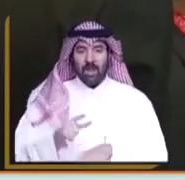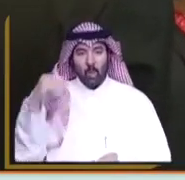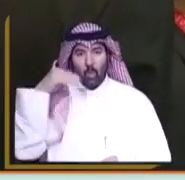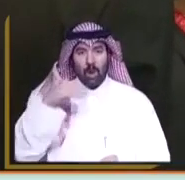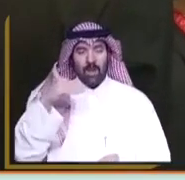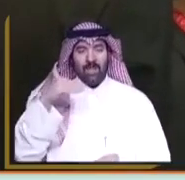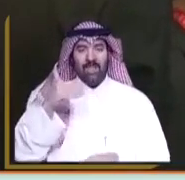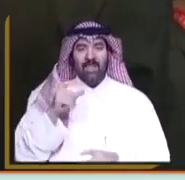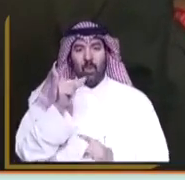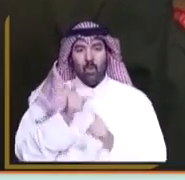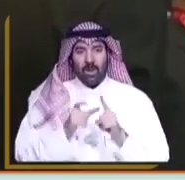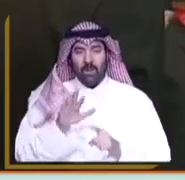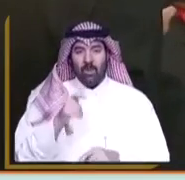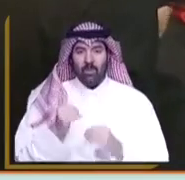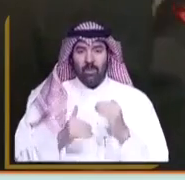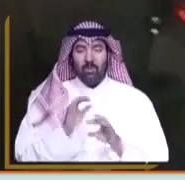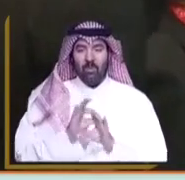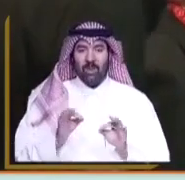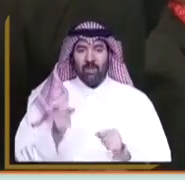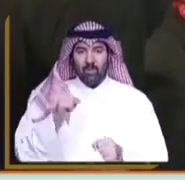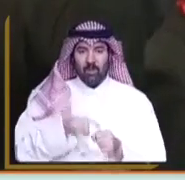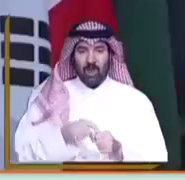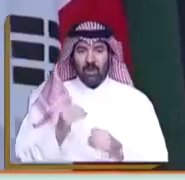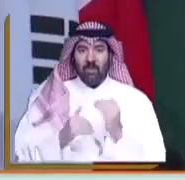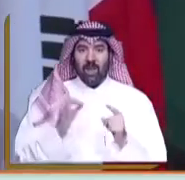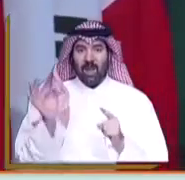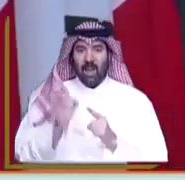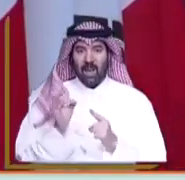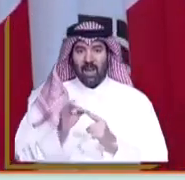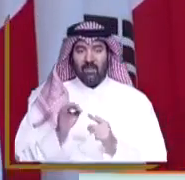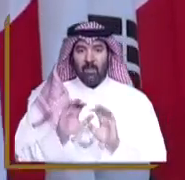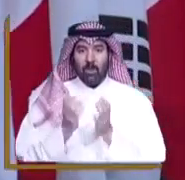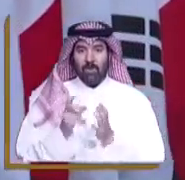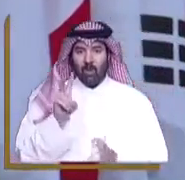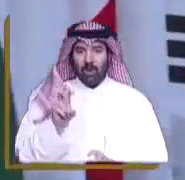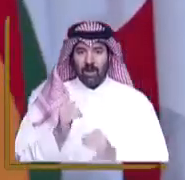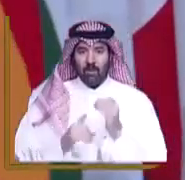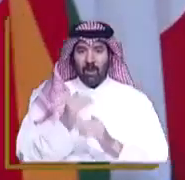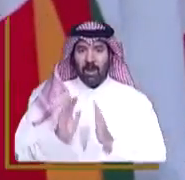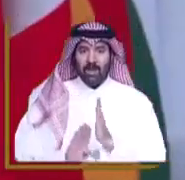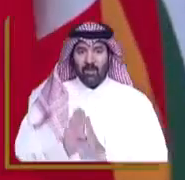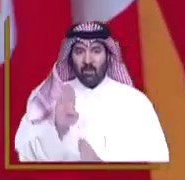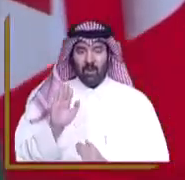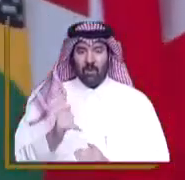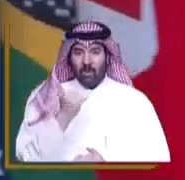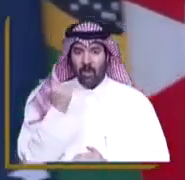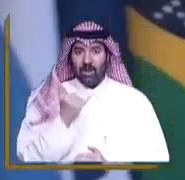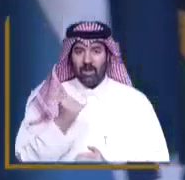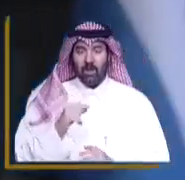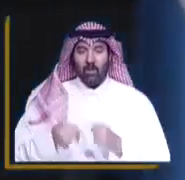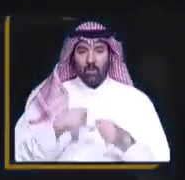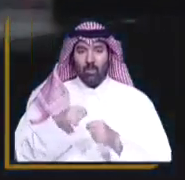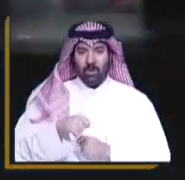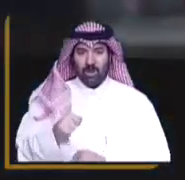على مساهمته الفاعلة في تحقيق أهداف المجموعة في التنمية العادلة